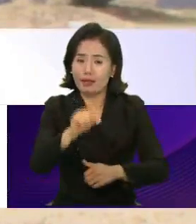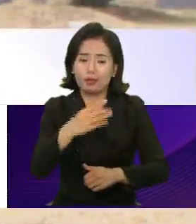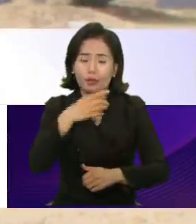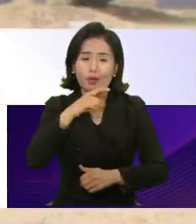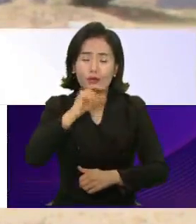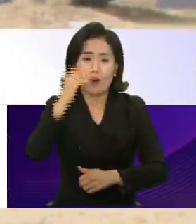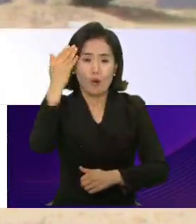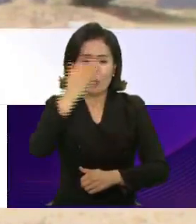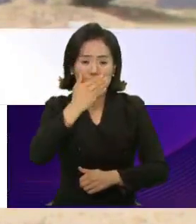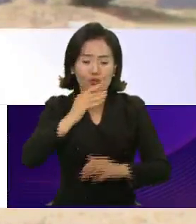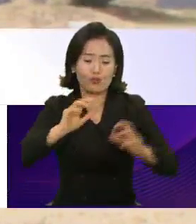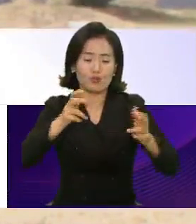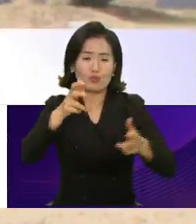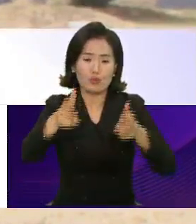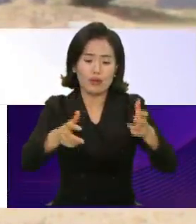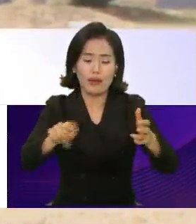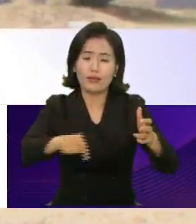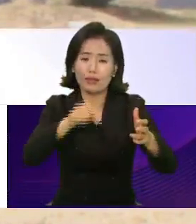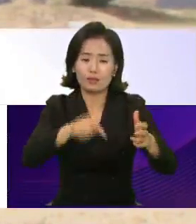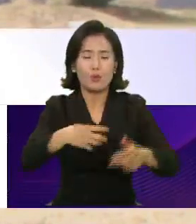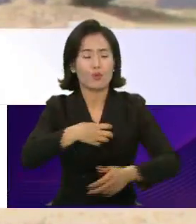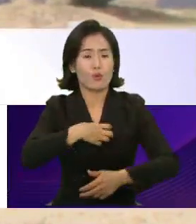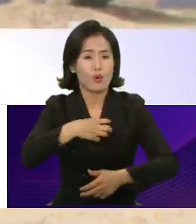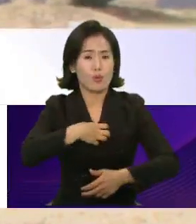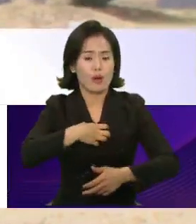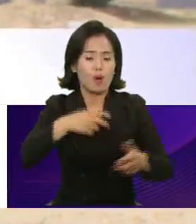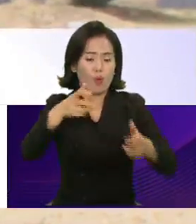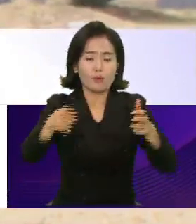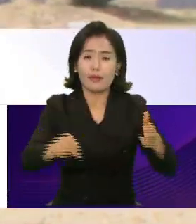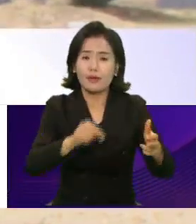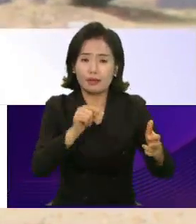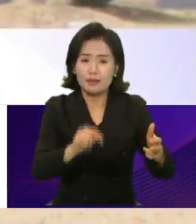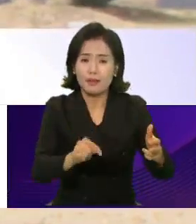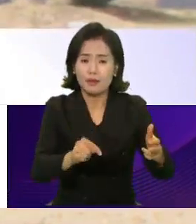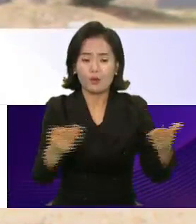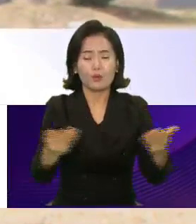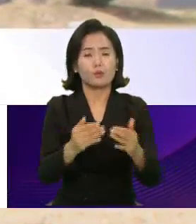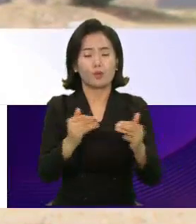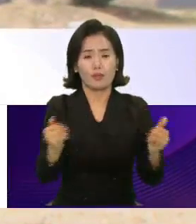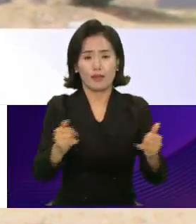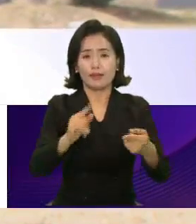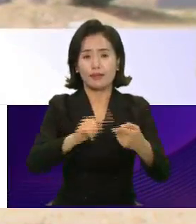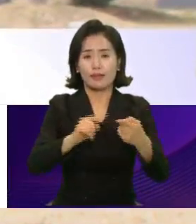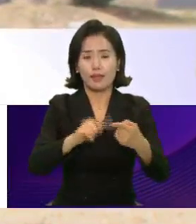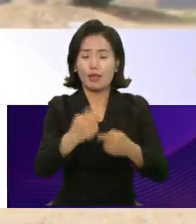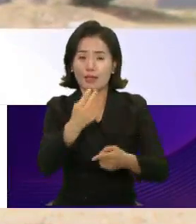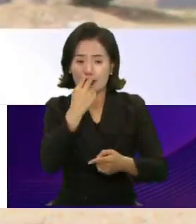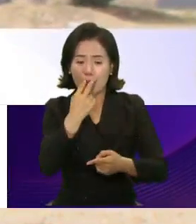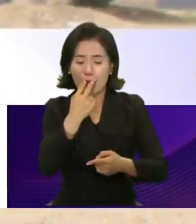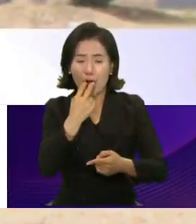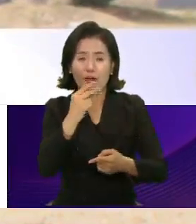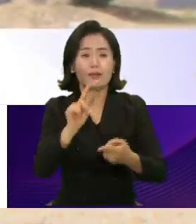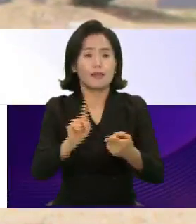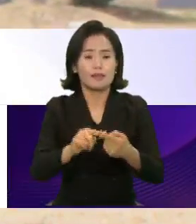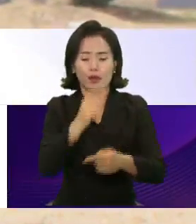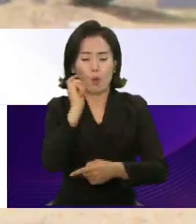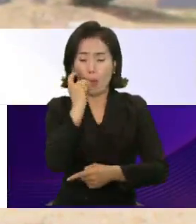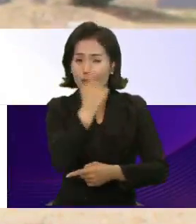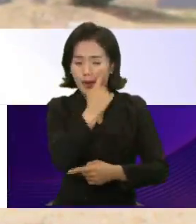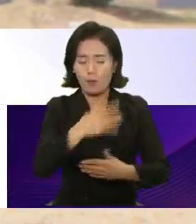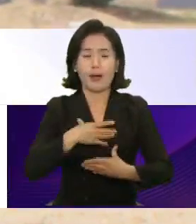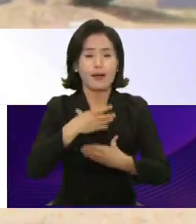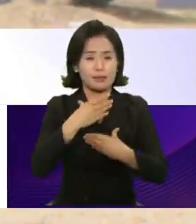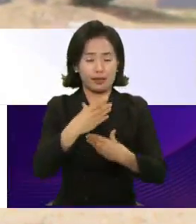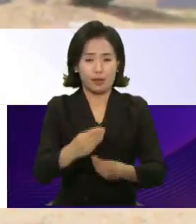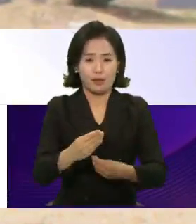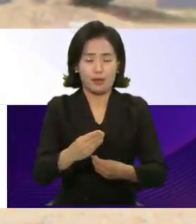국가 산단과 같은 이런 위험한 산단에서 노동자들의 목숨과 생명이 보장되고 안전이